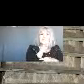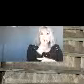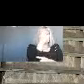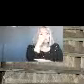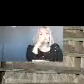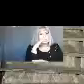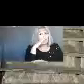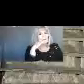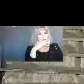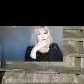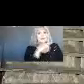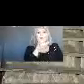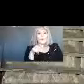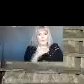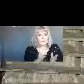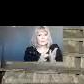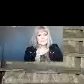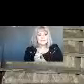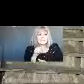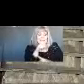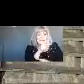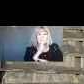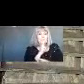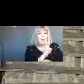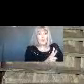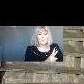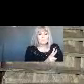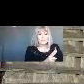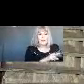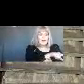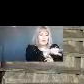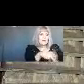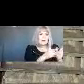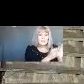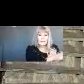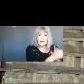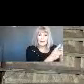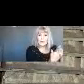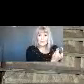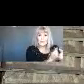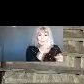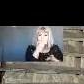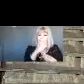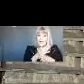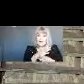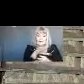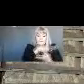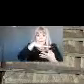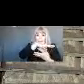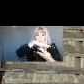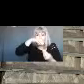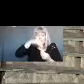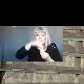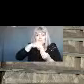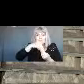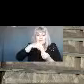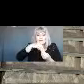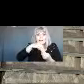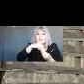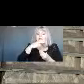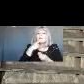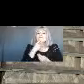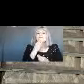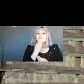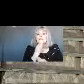preek oor Jesus preek, sê hy, hierdie belofte, dit wat Jesus doen, hierdie hele story, die werk van die Heilige Gees,